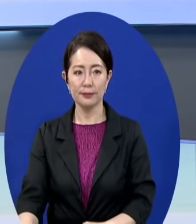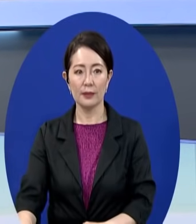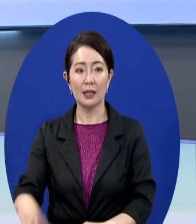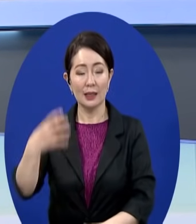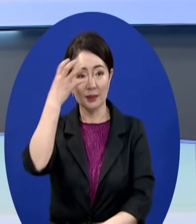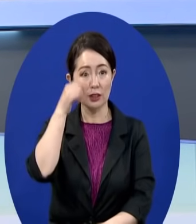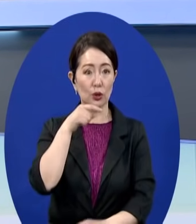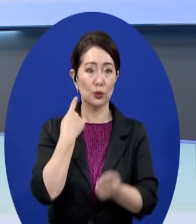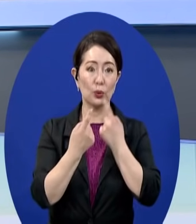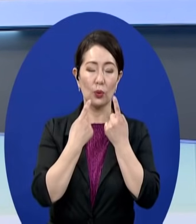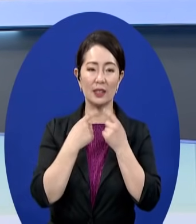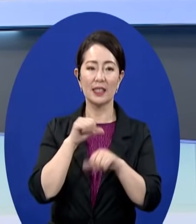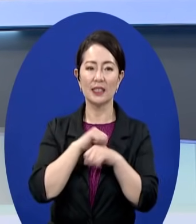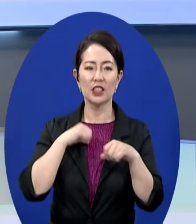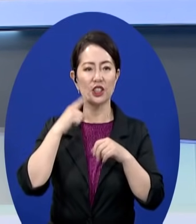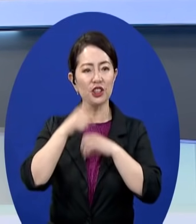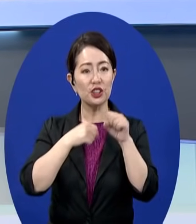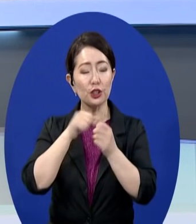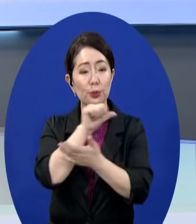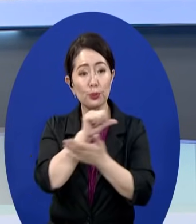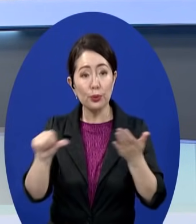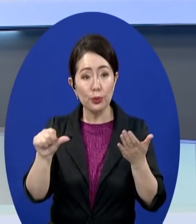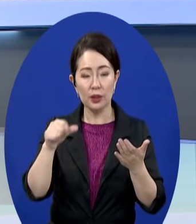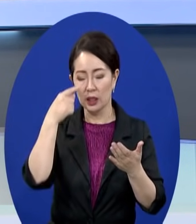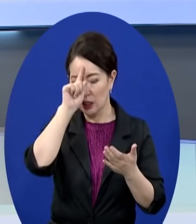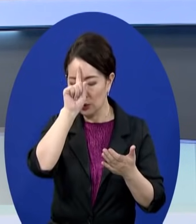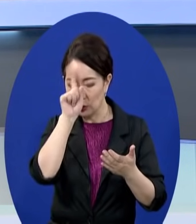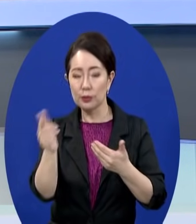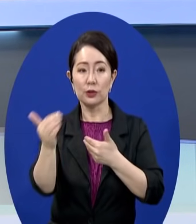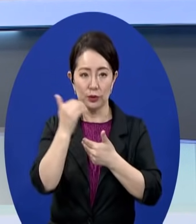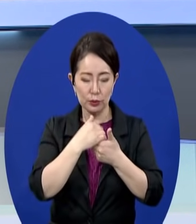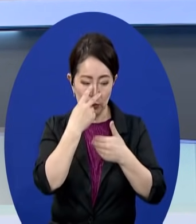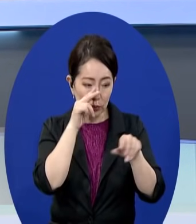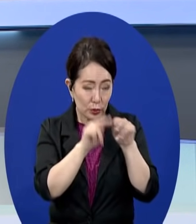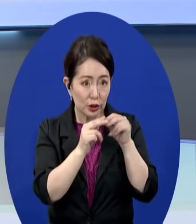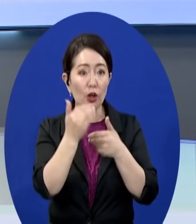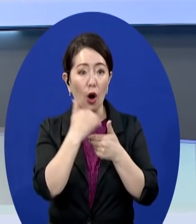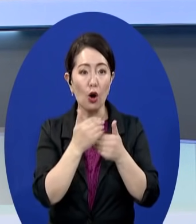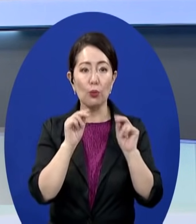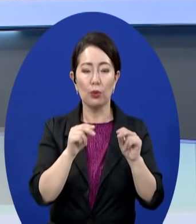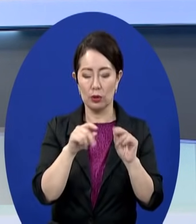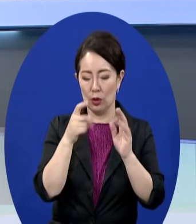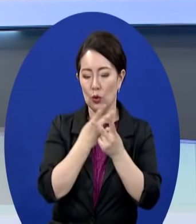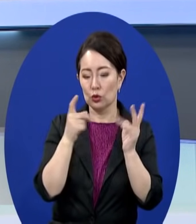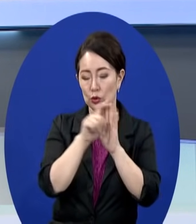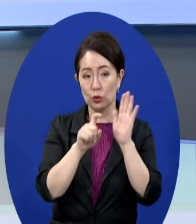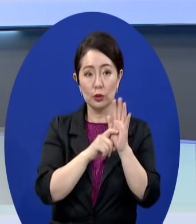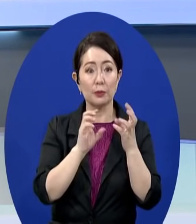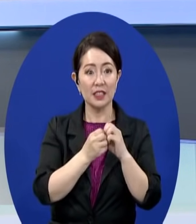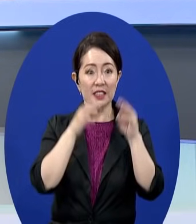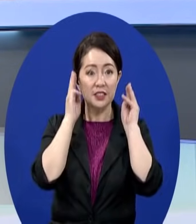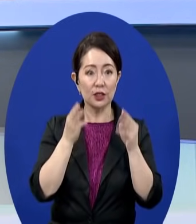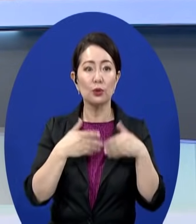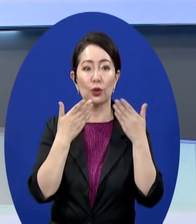Засгийн газрын өнөөдрийн хуралдаанаар иргэдийг жил бүр эрүүл мэндийн эрт илрүүлэг үзлэгт хамруулдаг байх бодлогыг хэрэгжүүлэхтэй холбогдох үндэсний хөтөлбөр боловсруулах шийдвэр гаргасан